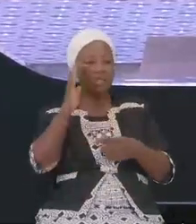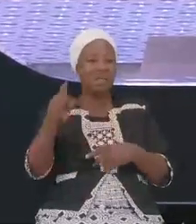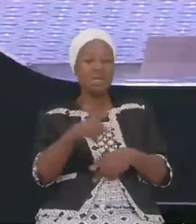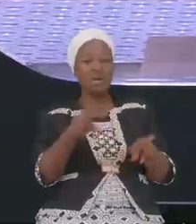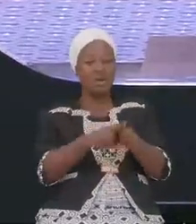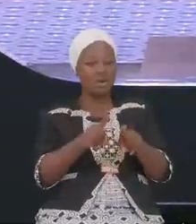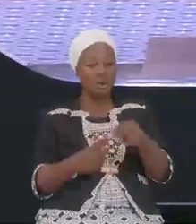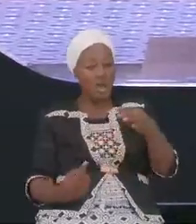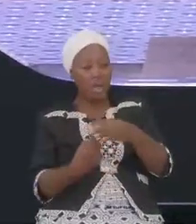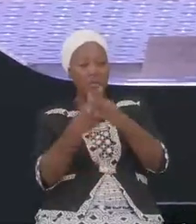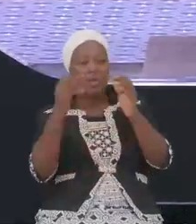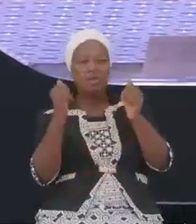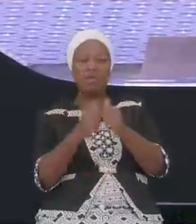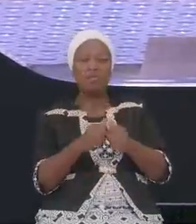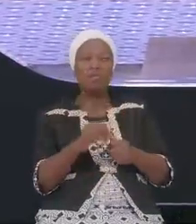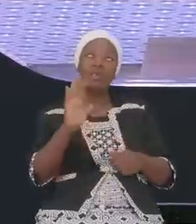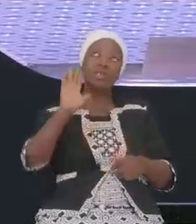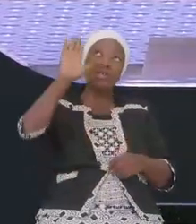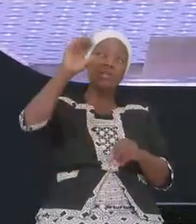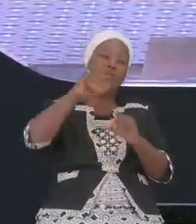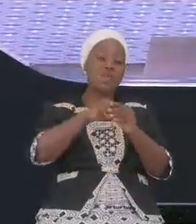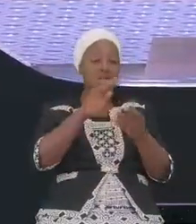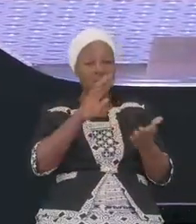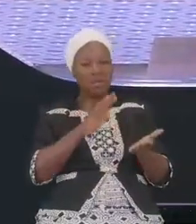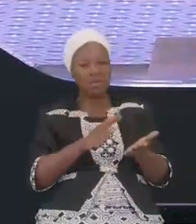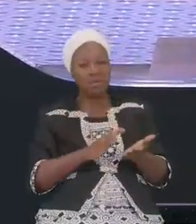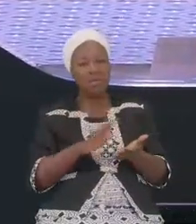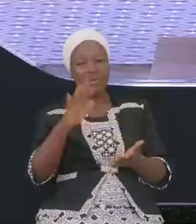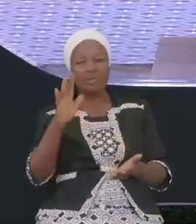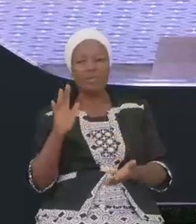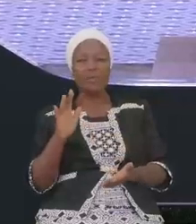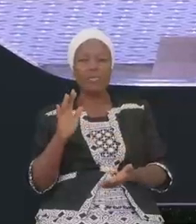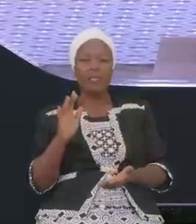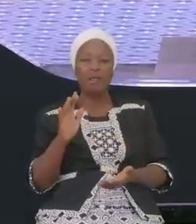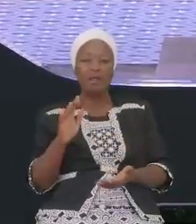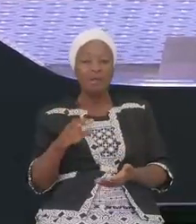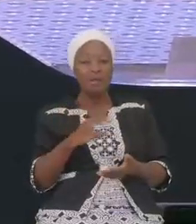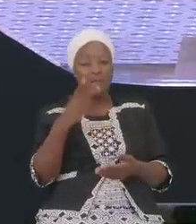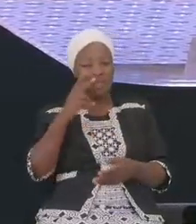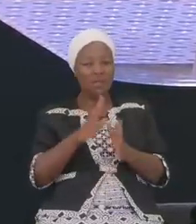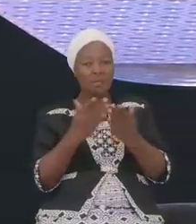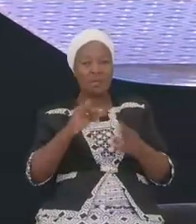aussi avec lui dans la gloire.